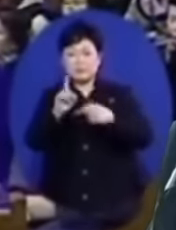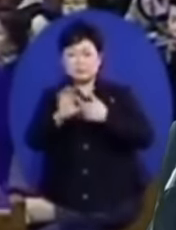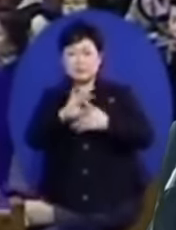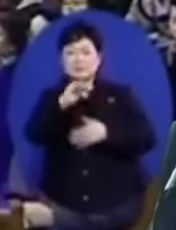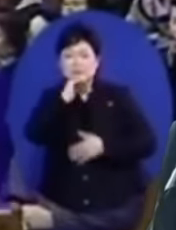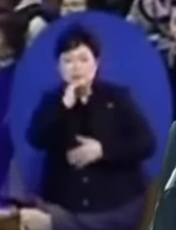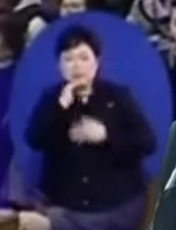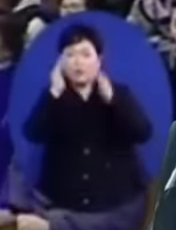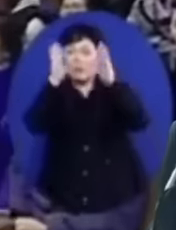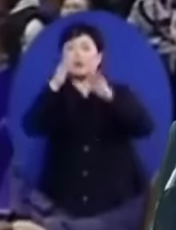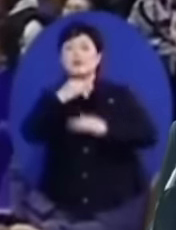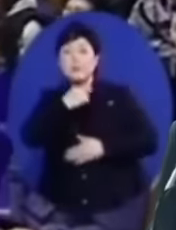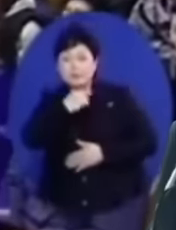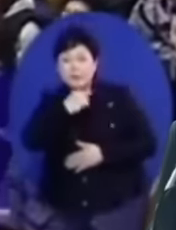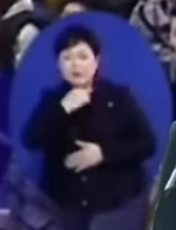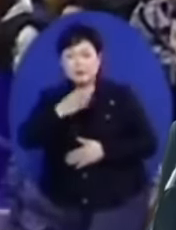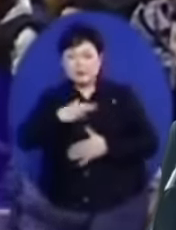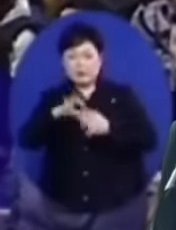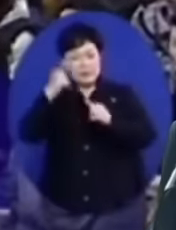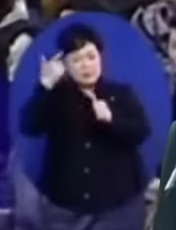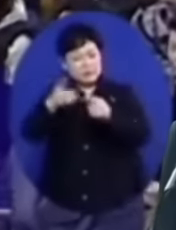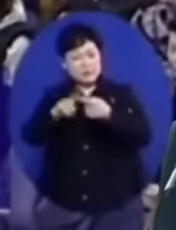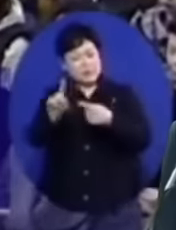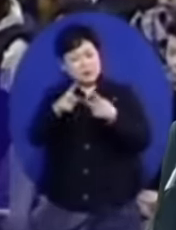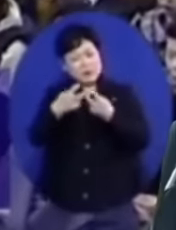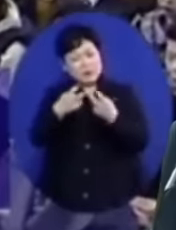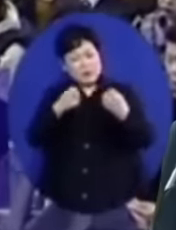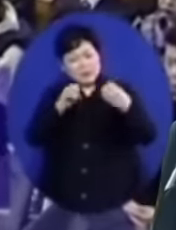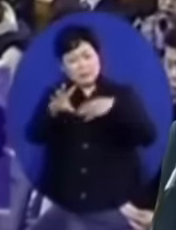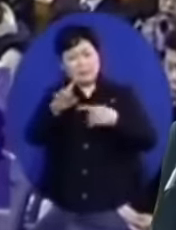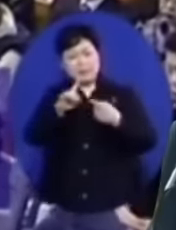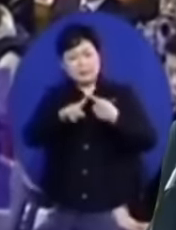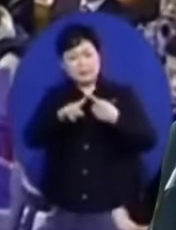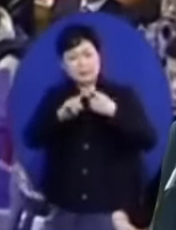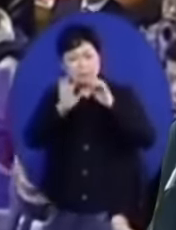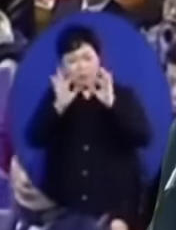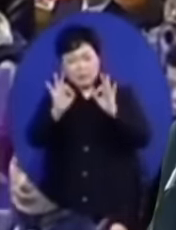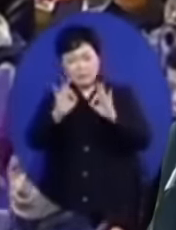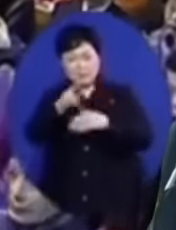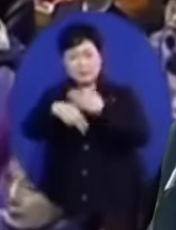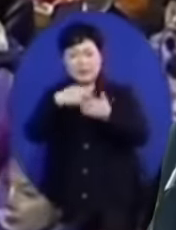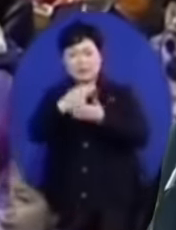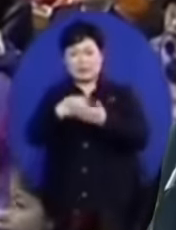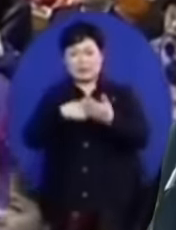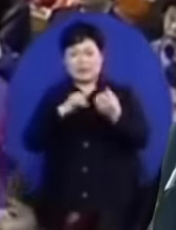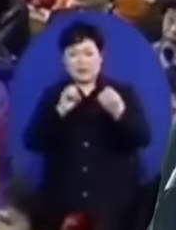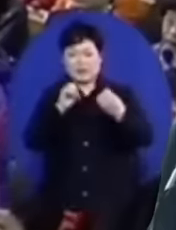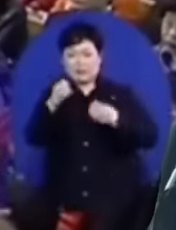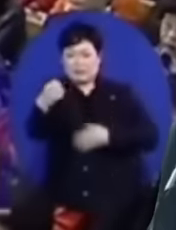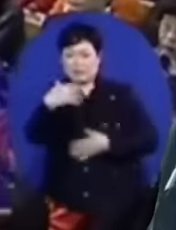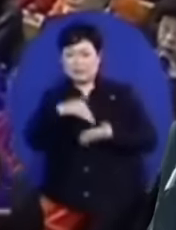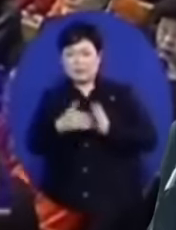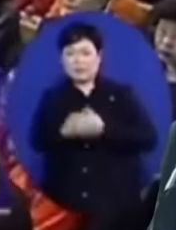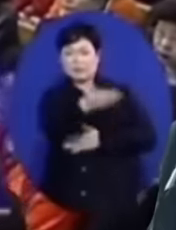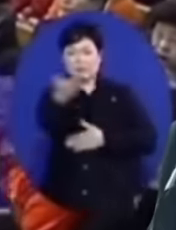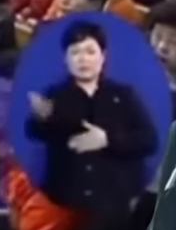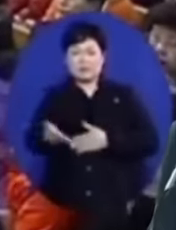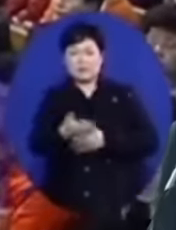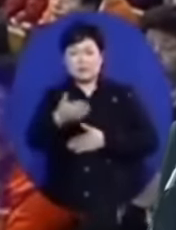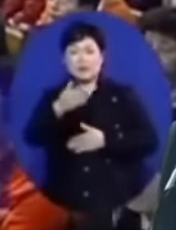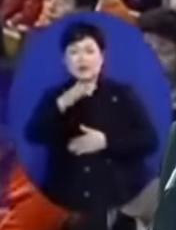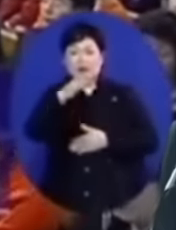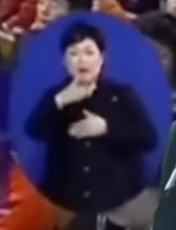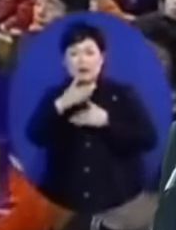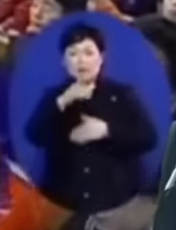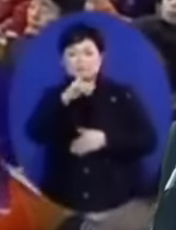기다리고 바라보며 나의 질문에 대하여 어떻게 대답하시는지 보리라 하였더니 야훼께서 내게 대답하시어 이르시기를 너는 이 묵시를 기록하여